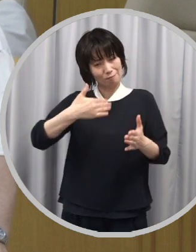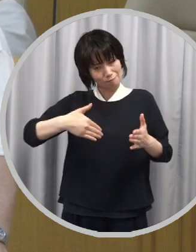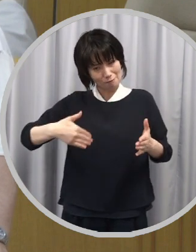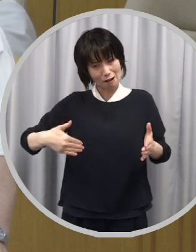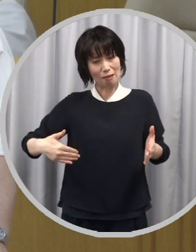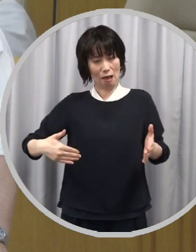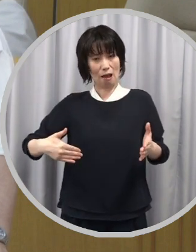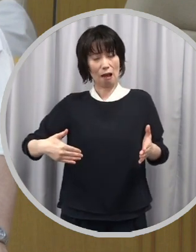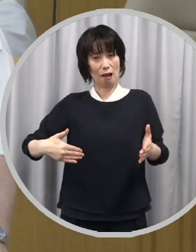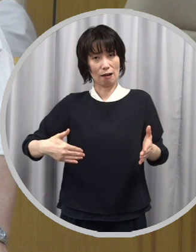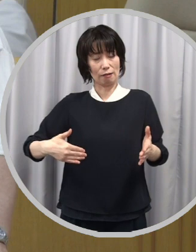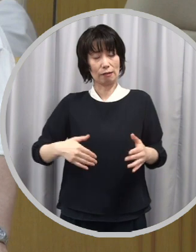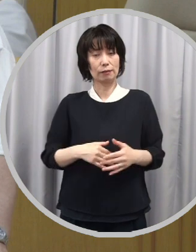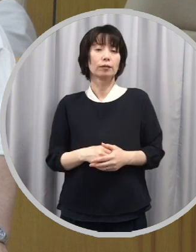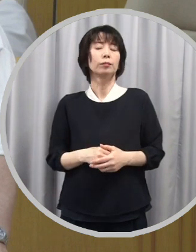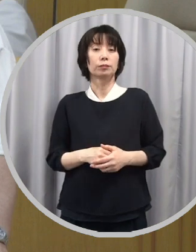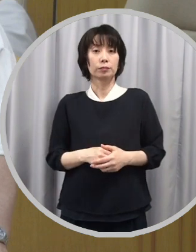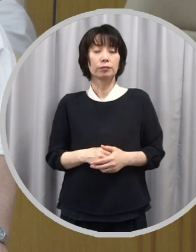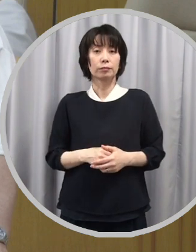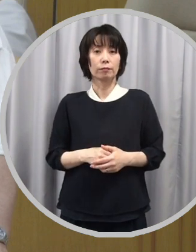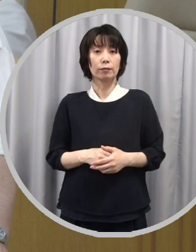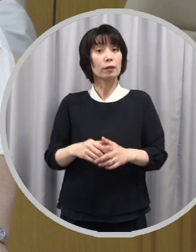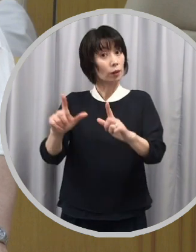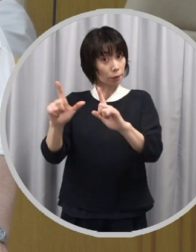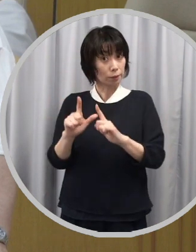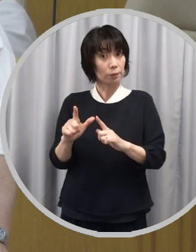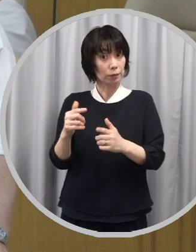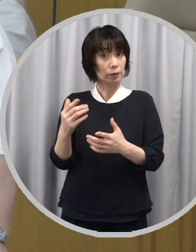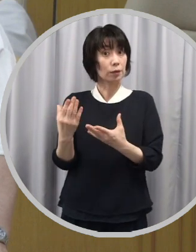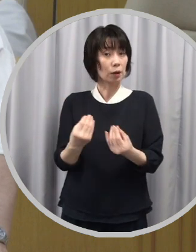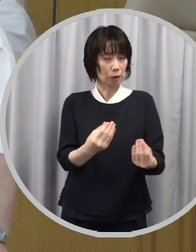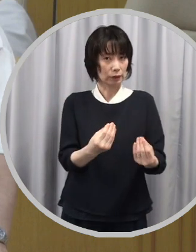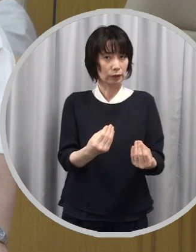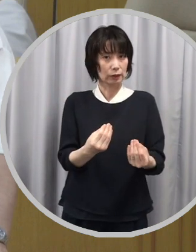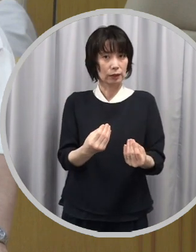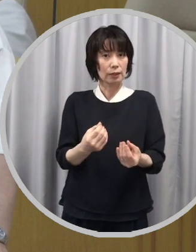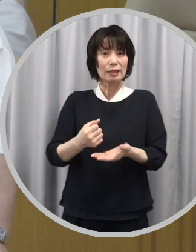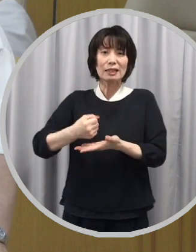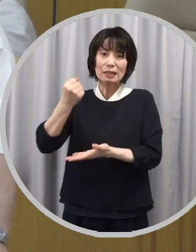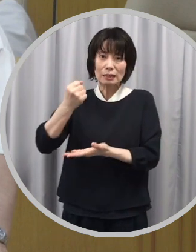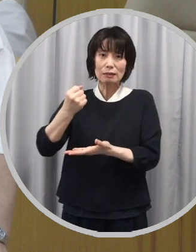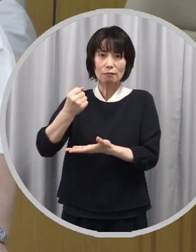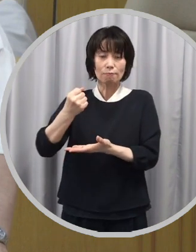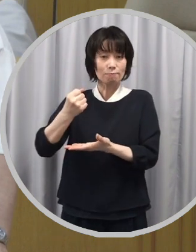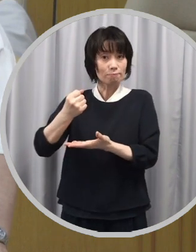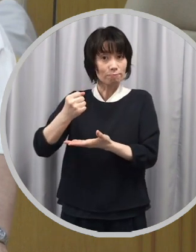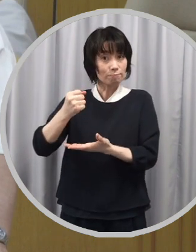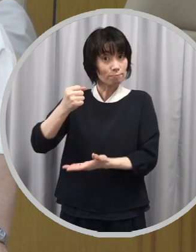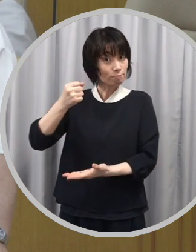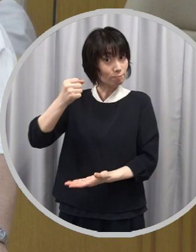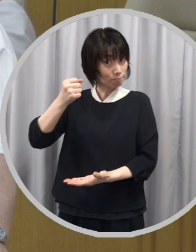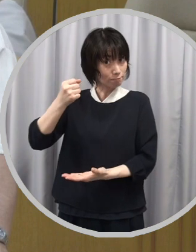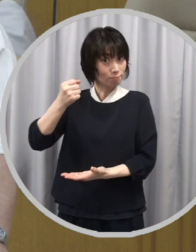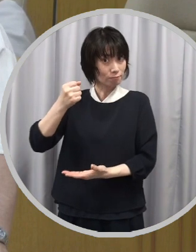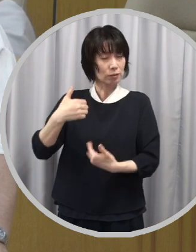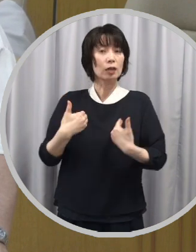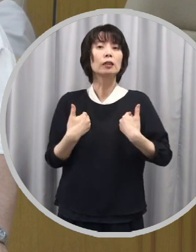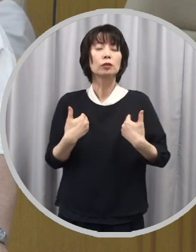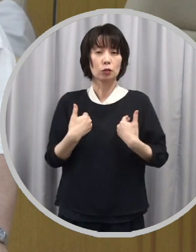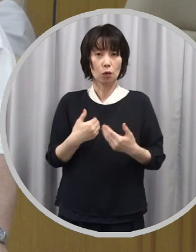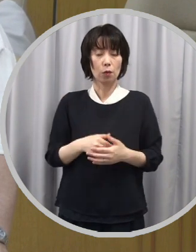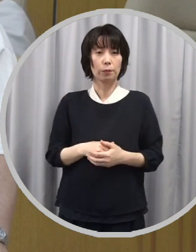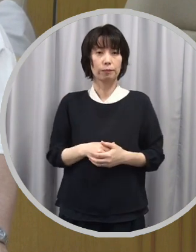しておりません。ご答弁にもありましたが、もう少し基金への積み増しが必要と考えます